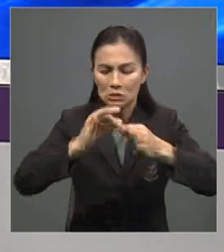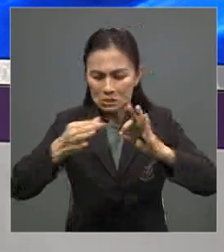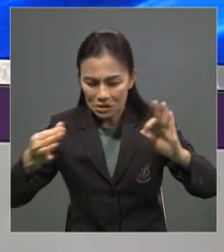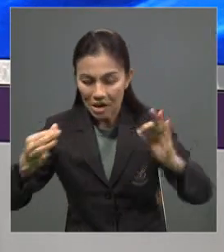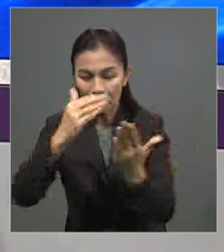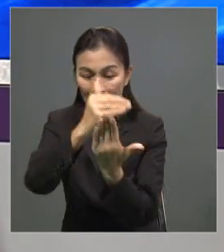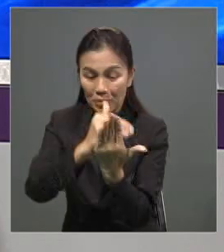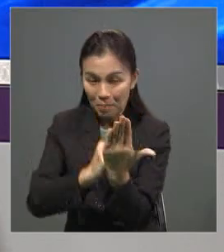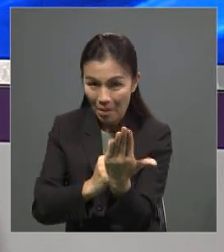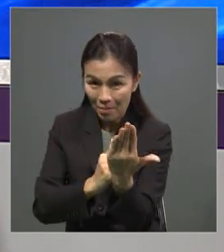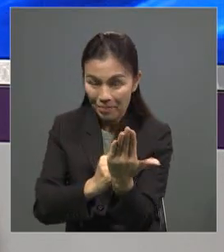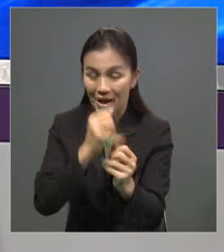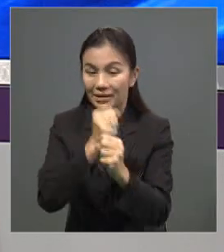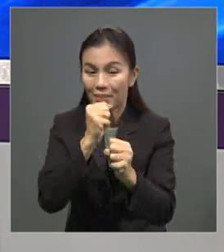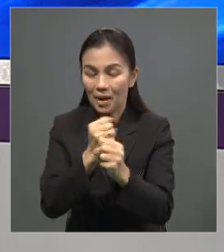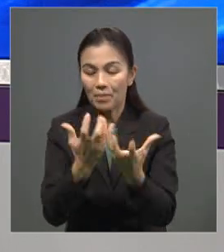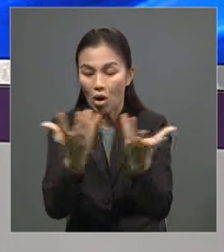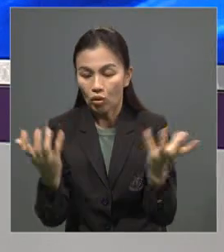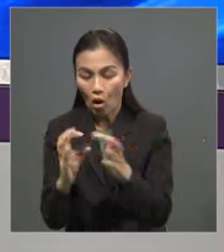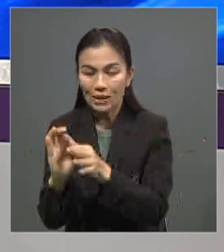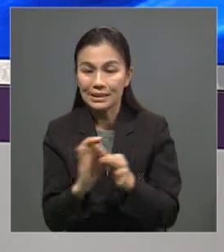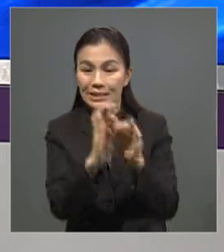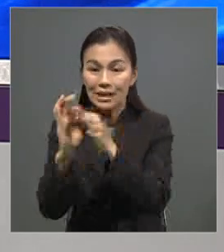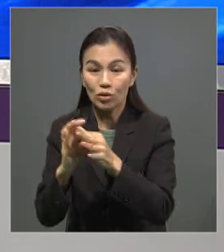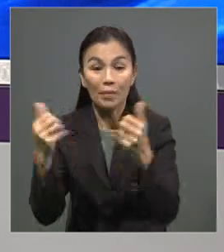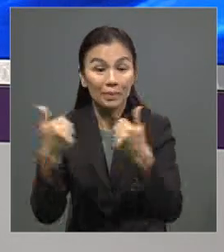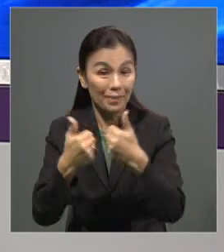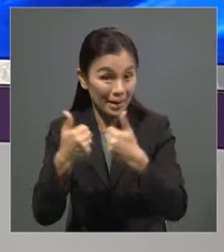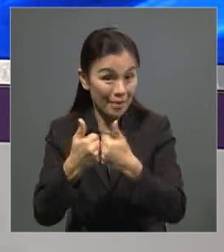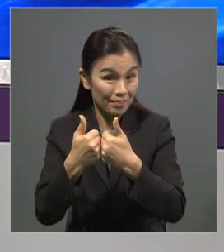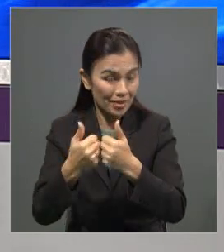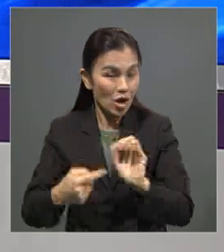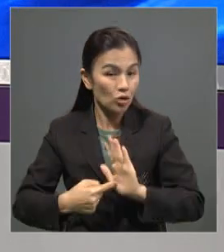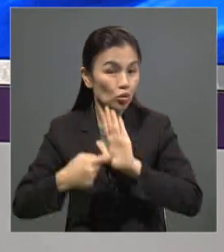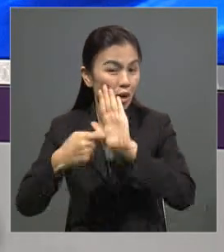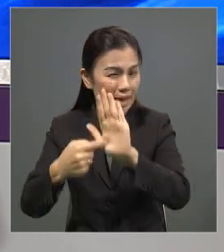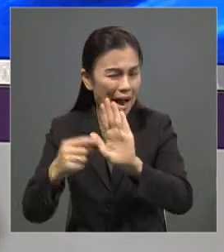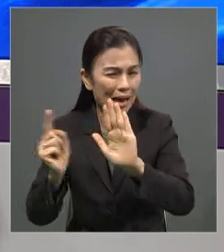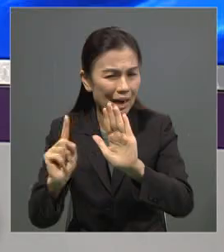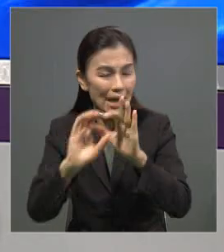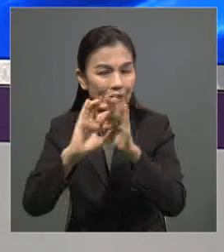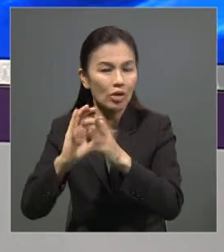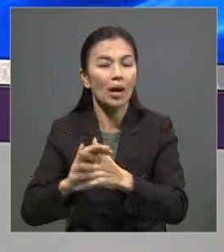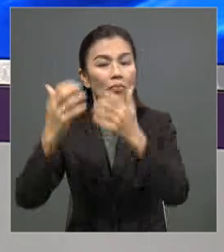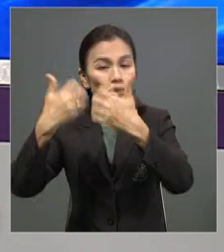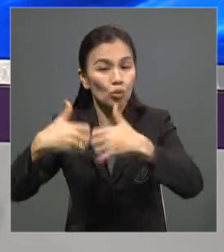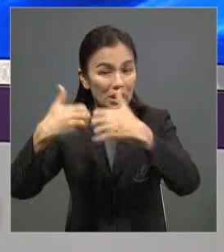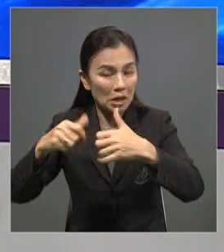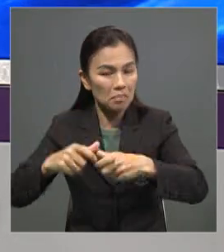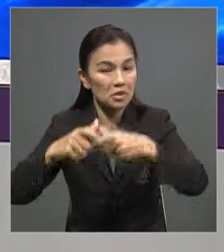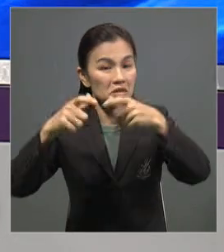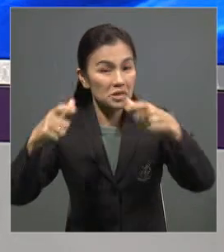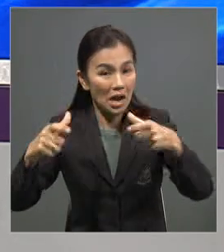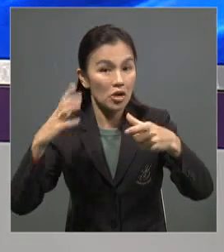ๆแล้วก็ผลิตสินค้าที่เกี่ยวข้องกับเกมนี่แค่ตัวอย่างส่วนหนึ่งนะครับแต่ก็สะท้อนว่ามันเป็นอุตสาหกรรมที่ใหญ่และมันจะ